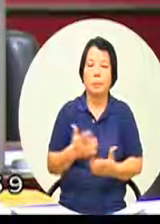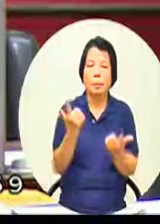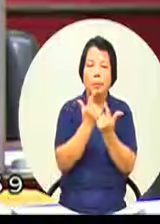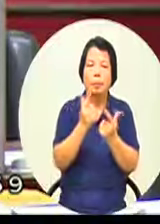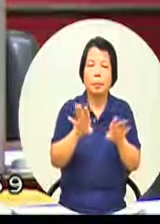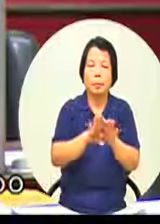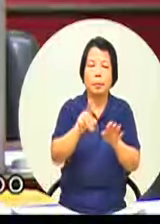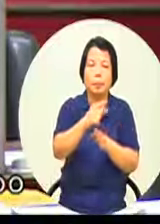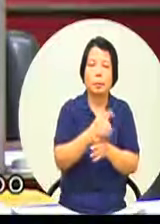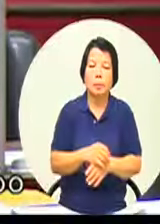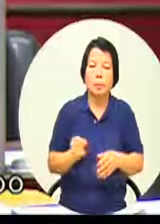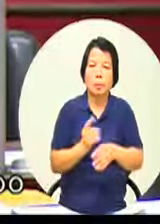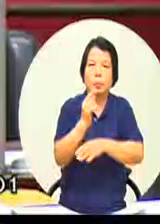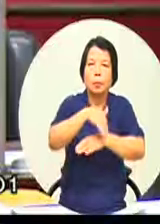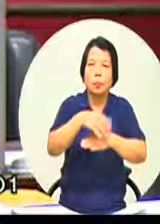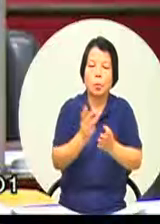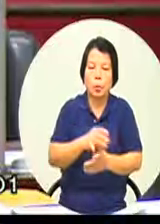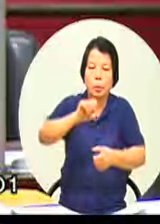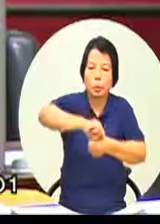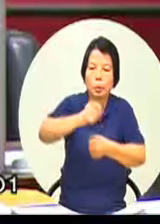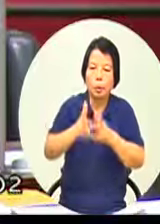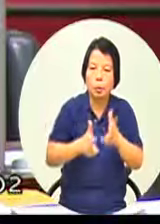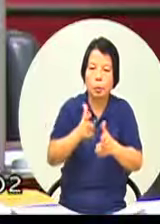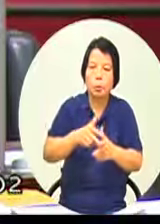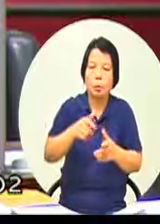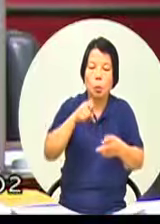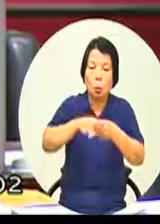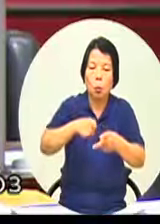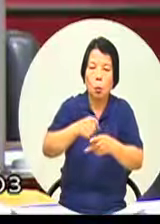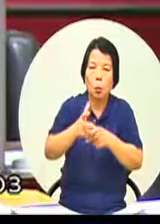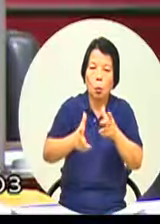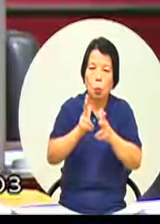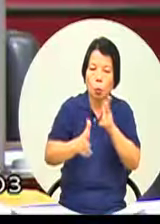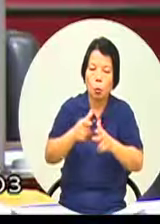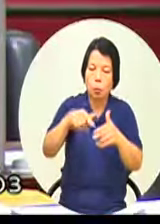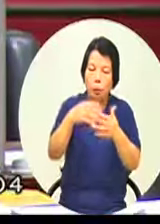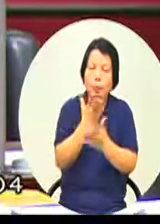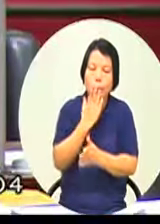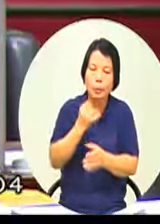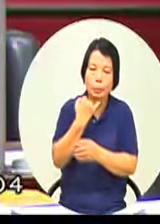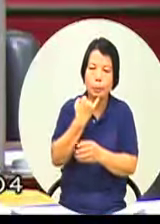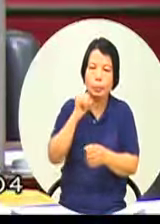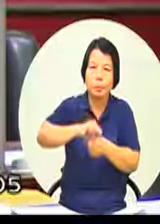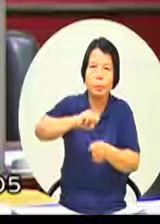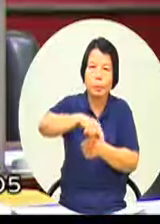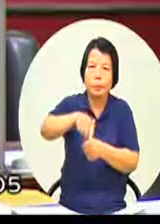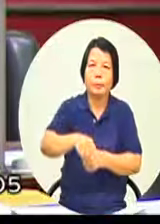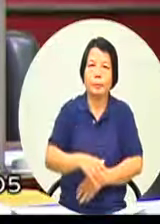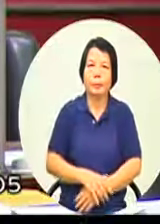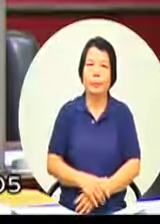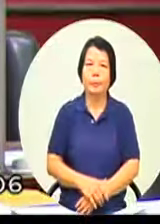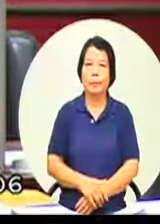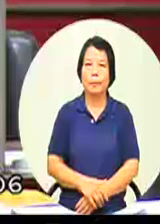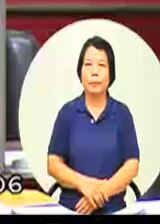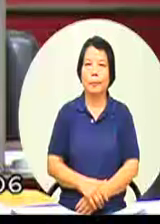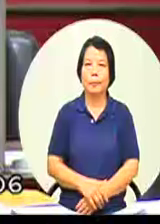虱目鱼他们都有加工厂在做虱目鱼加工，对不对？